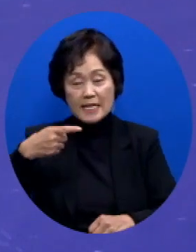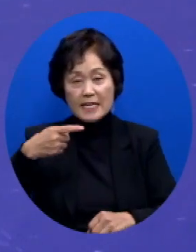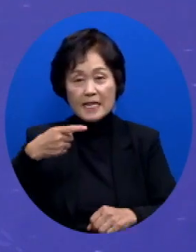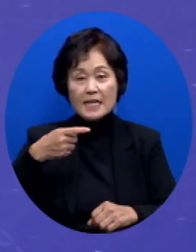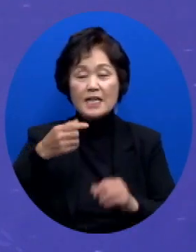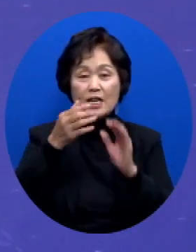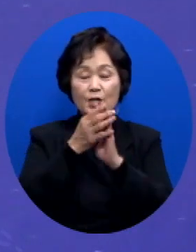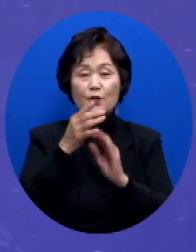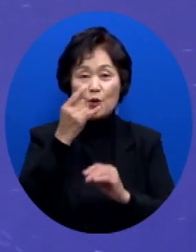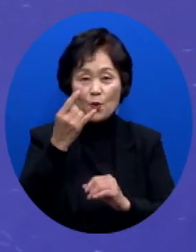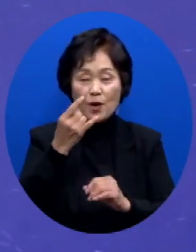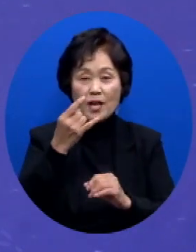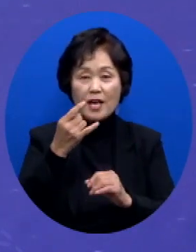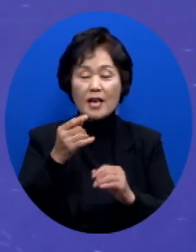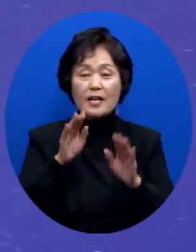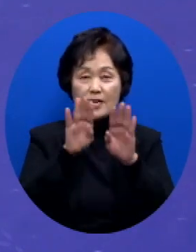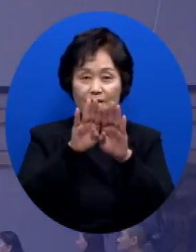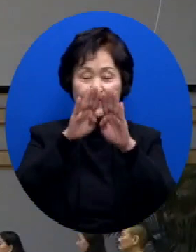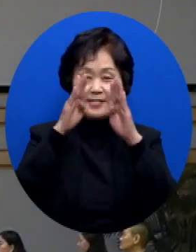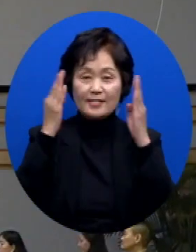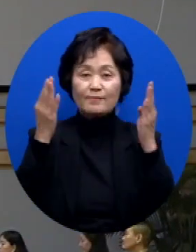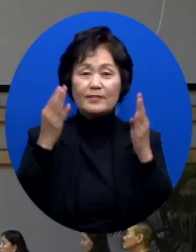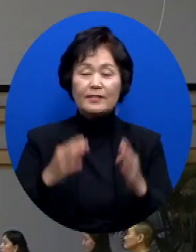기념하는 세미나 를 개최했습니다